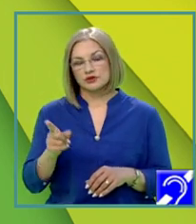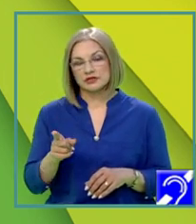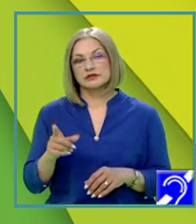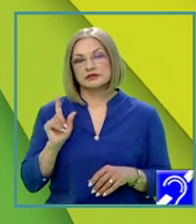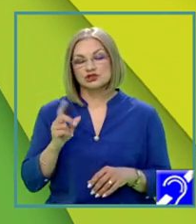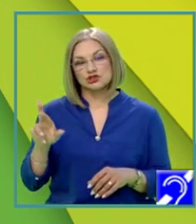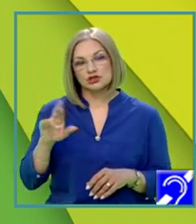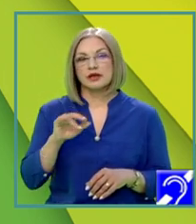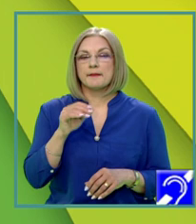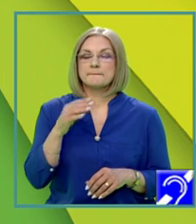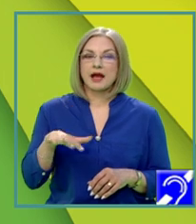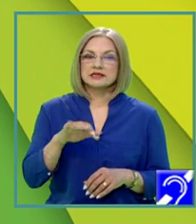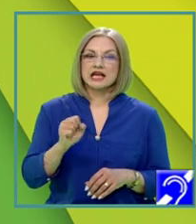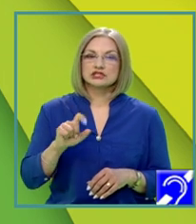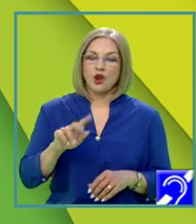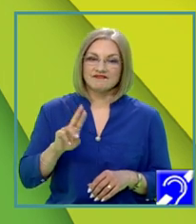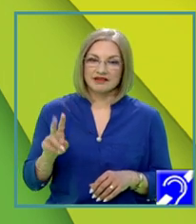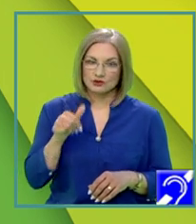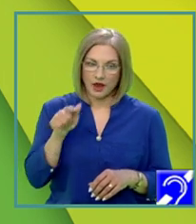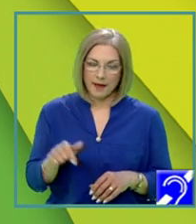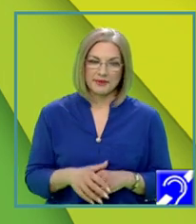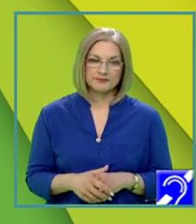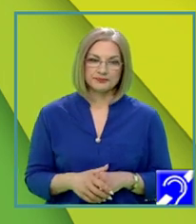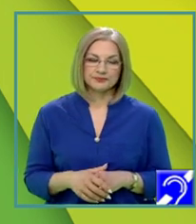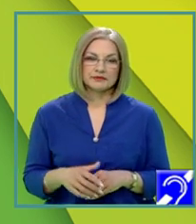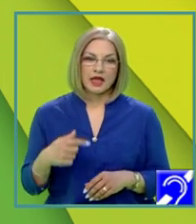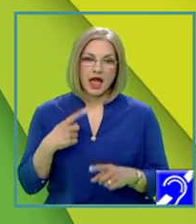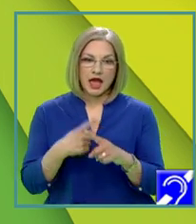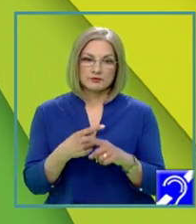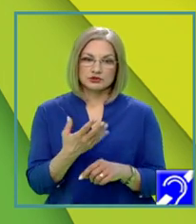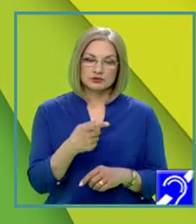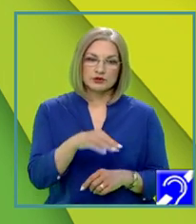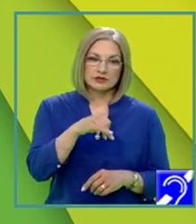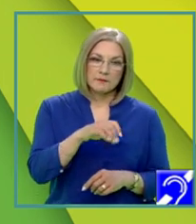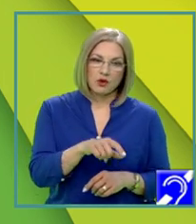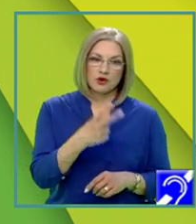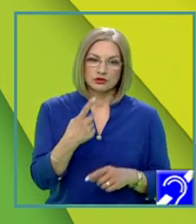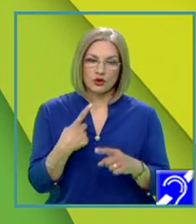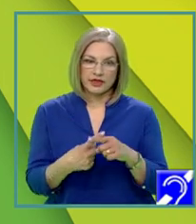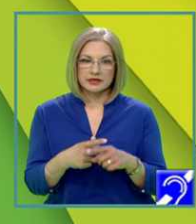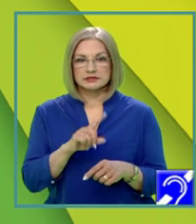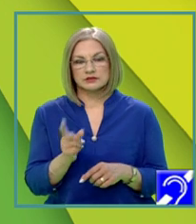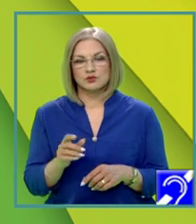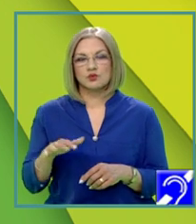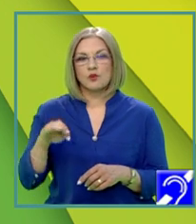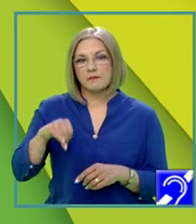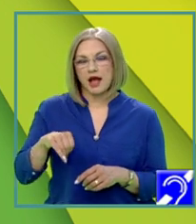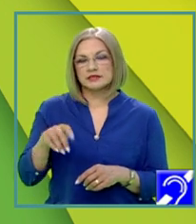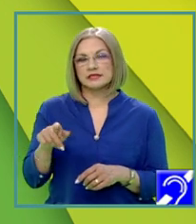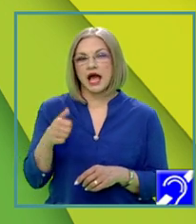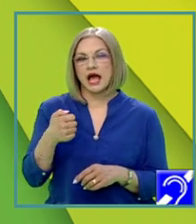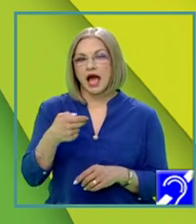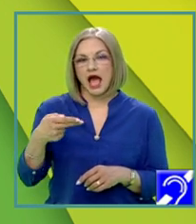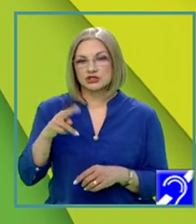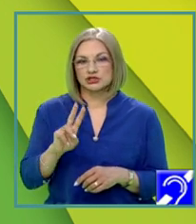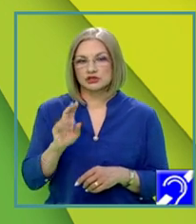respectiv masă solventului Care este apa am înmulțit numărul de moli 2 x cu masa molară a acidului